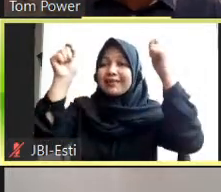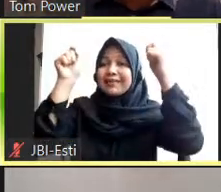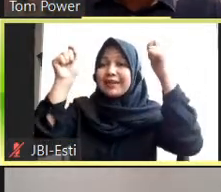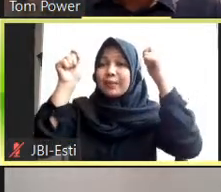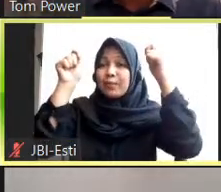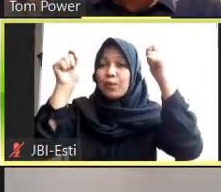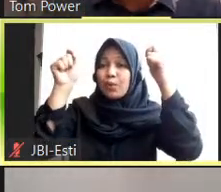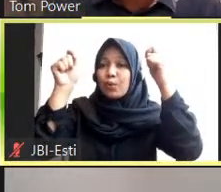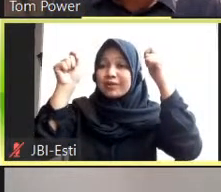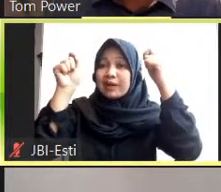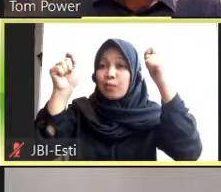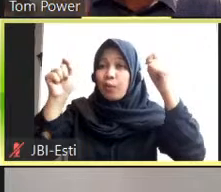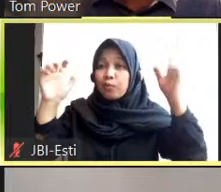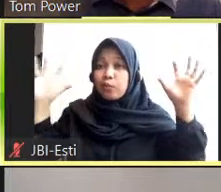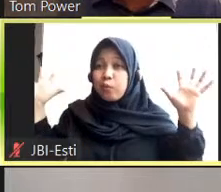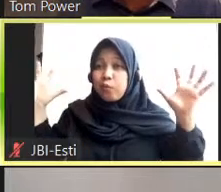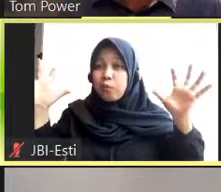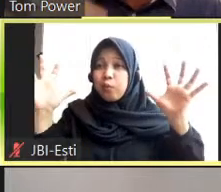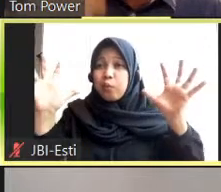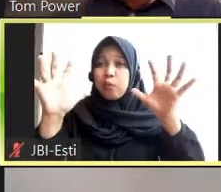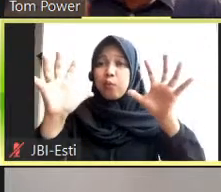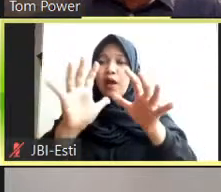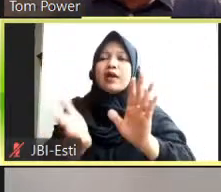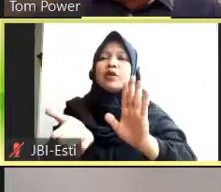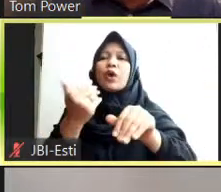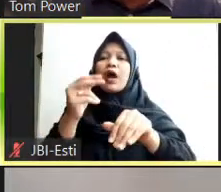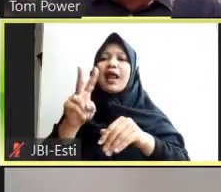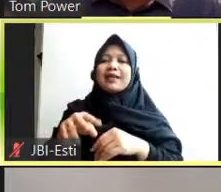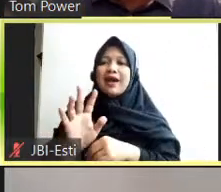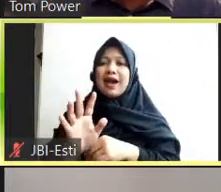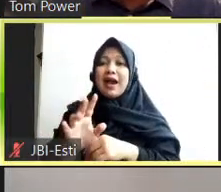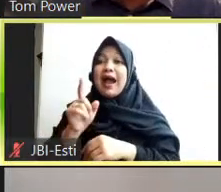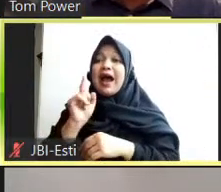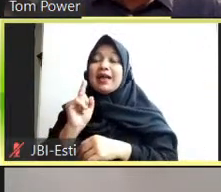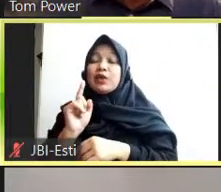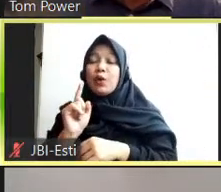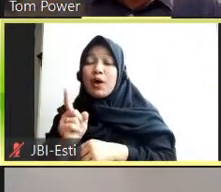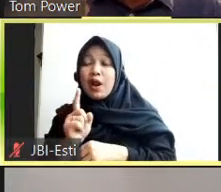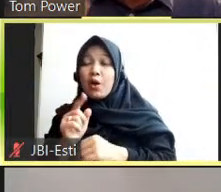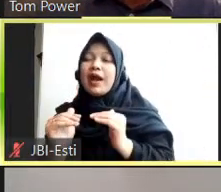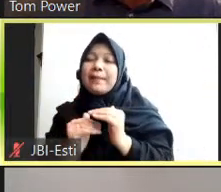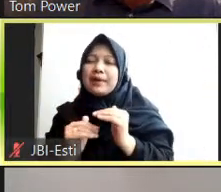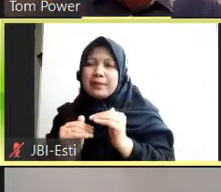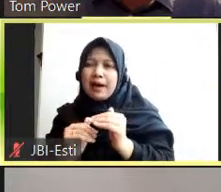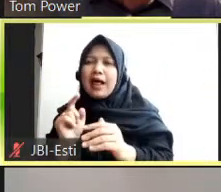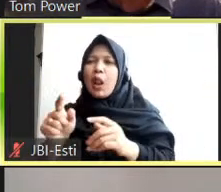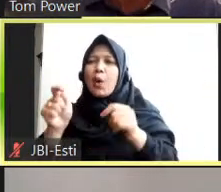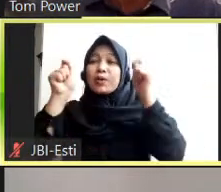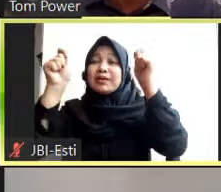tidak terjadi lagi. Atau paling tidak, kalaupun ada demonstrasi, itu